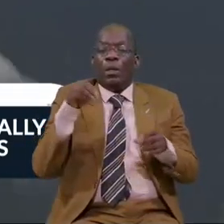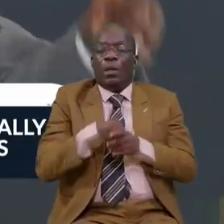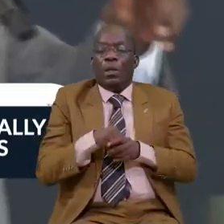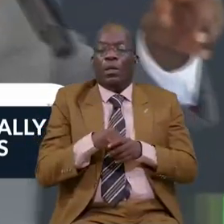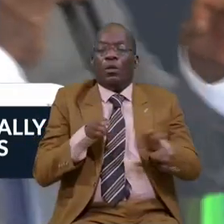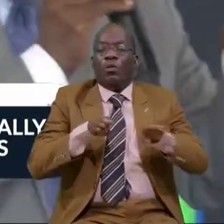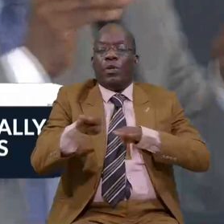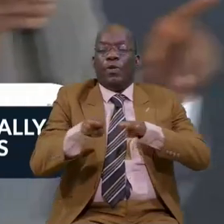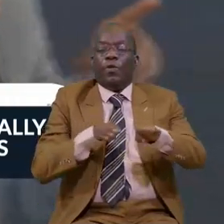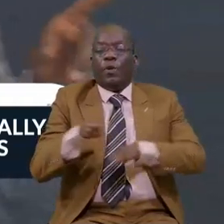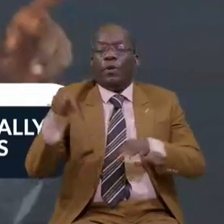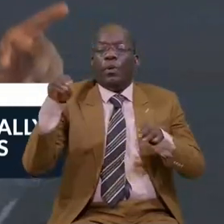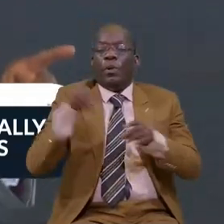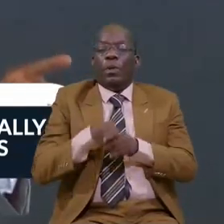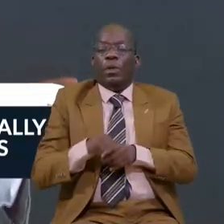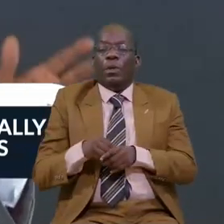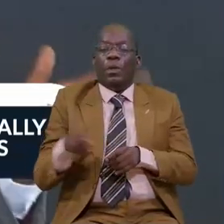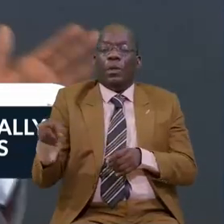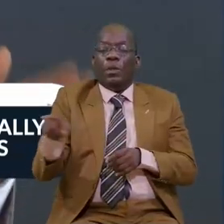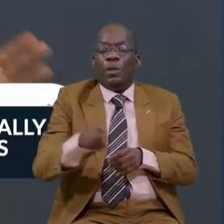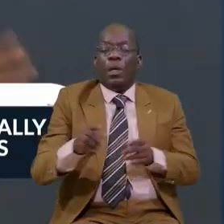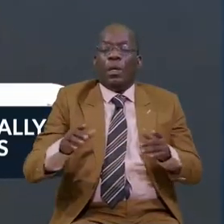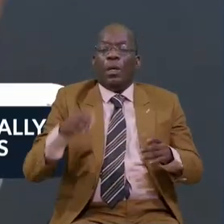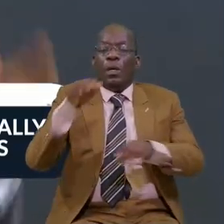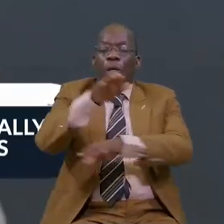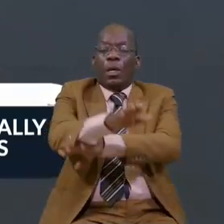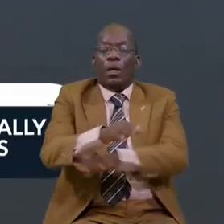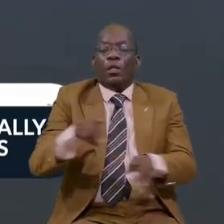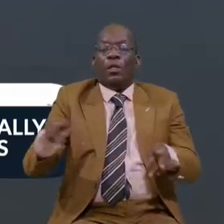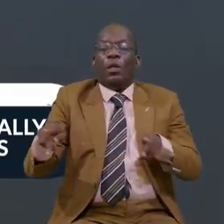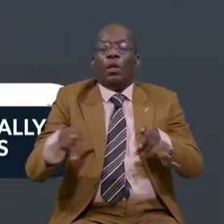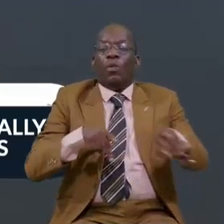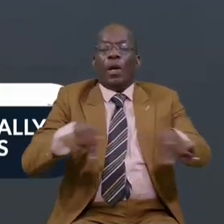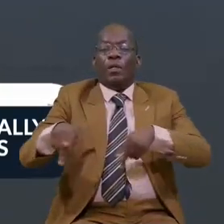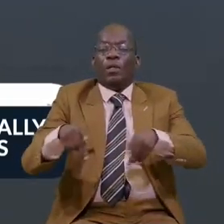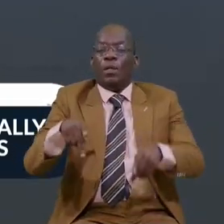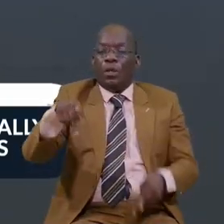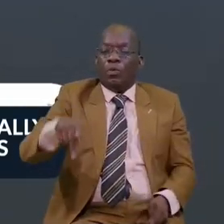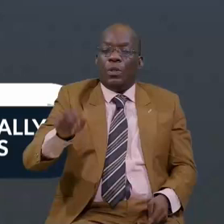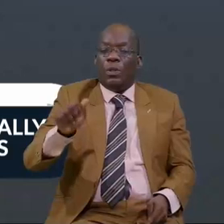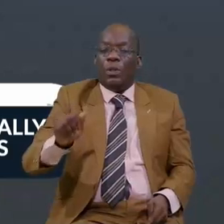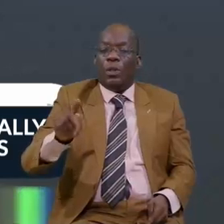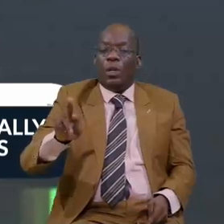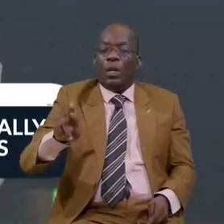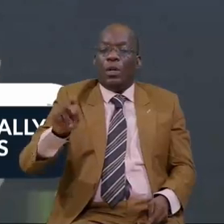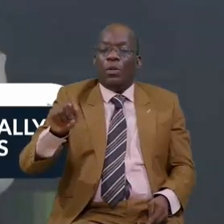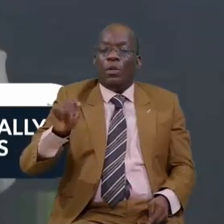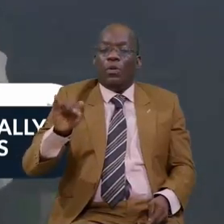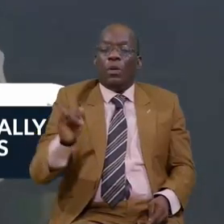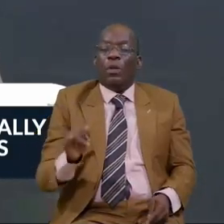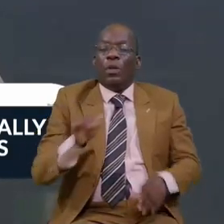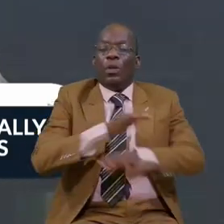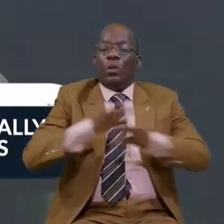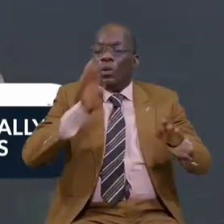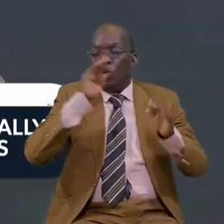mariage, dans les affaires, dans le caractère, dans le comportement, dans leur soirée de